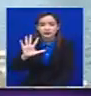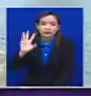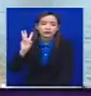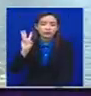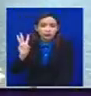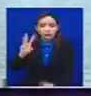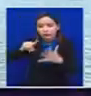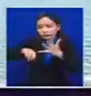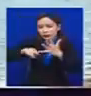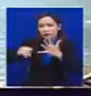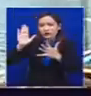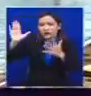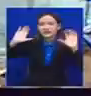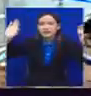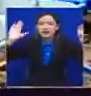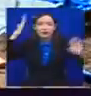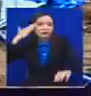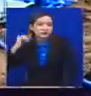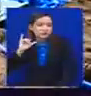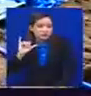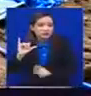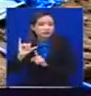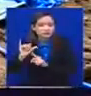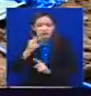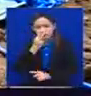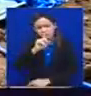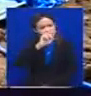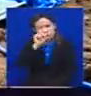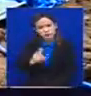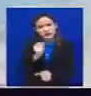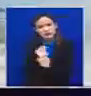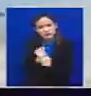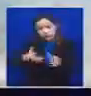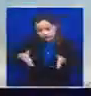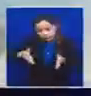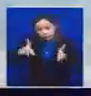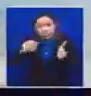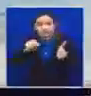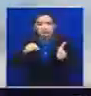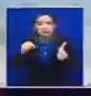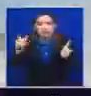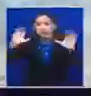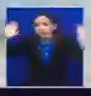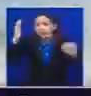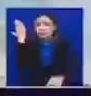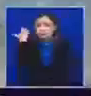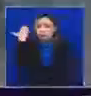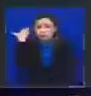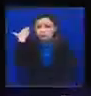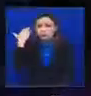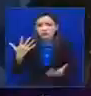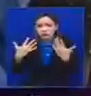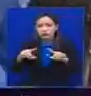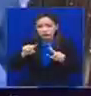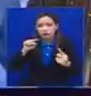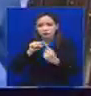ยิ่งลักษณ์ชินวัตรทำให้ชาวบ้านตั้งข้อสงสัยถึงการทำงานของกรมทางหลวงและรัฐบาลชุดก่อนเพราะโครงการขนาดใหญ่มูลค่าการล